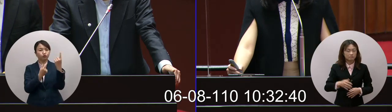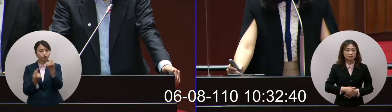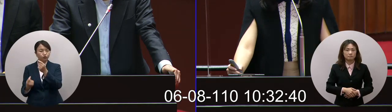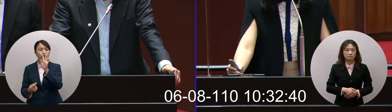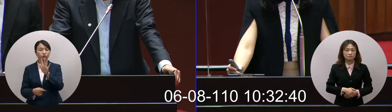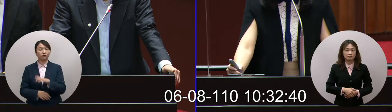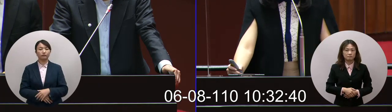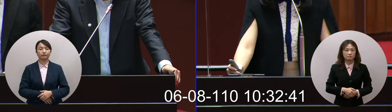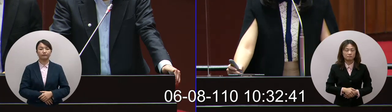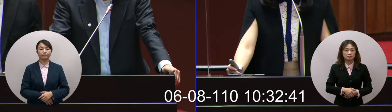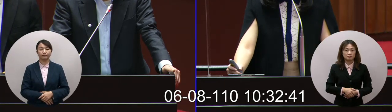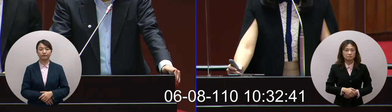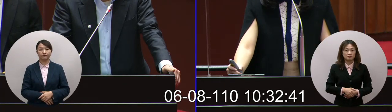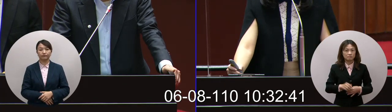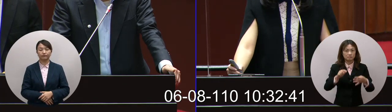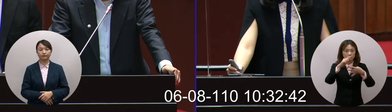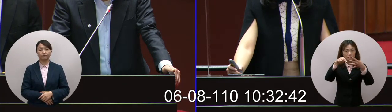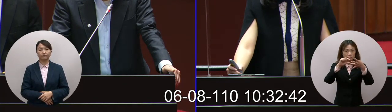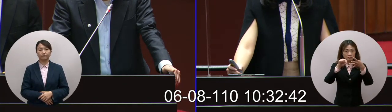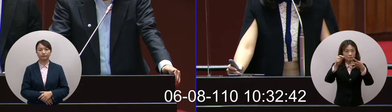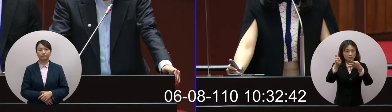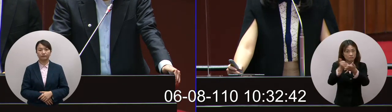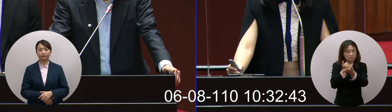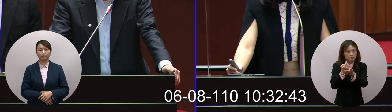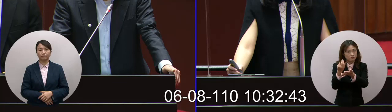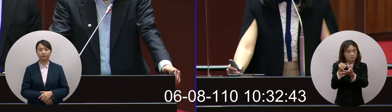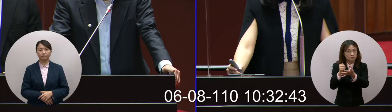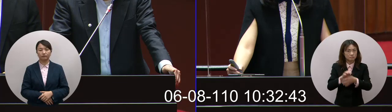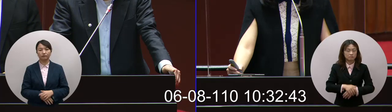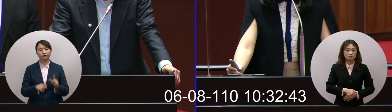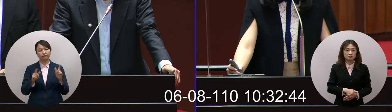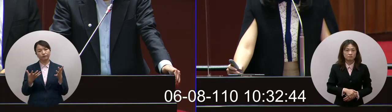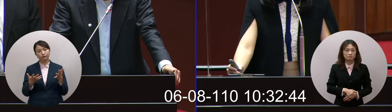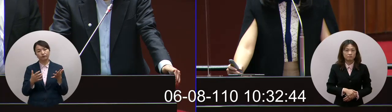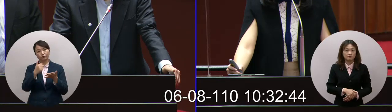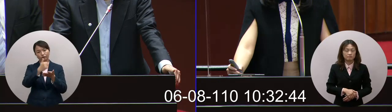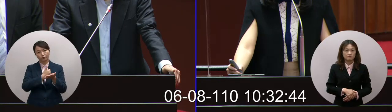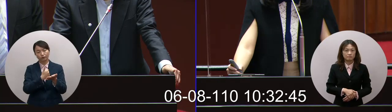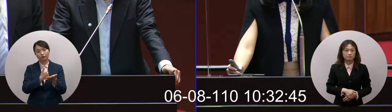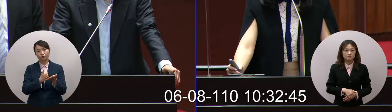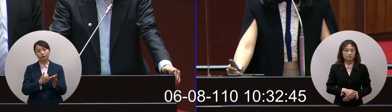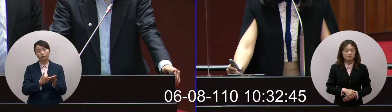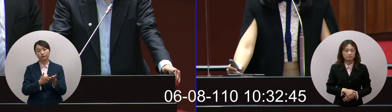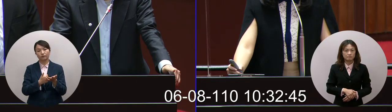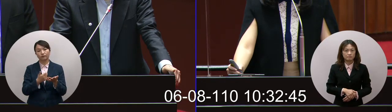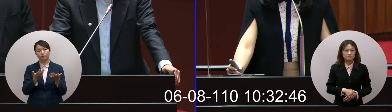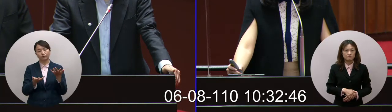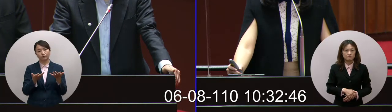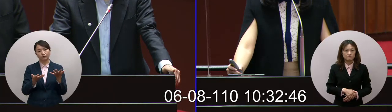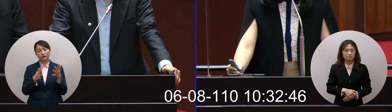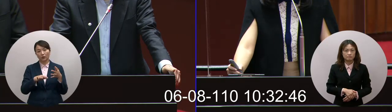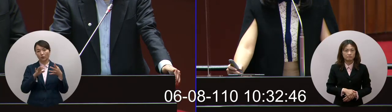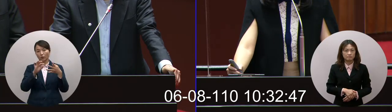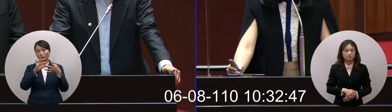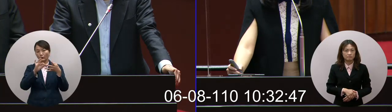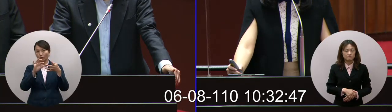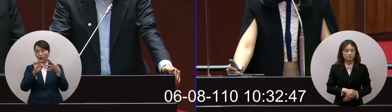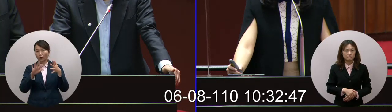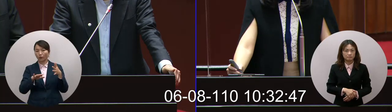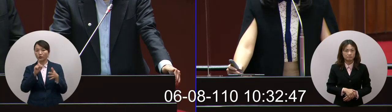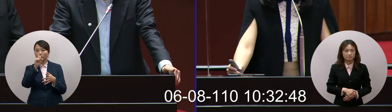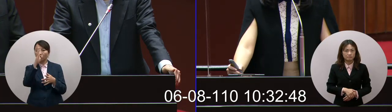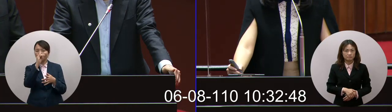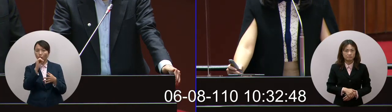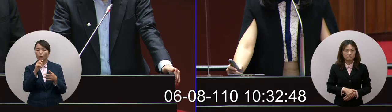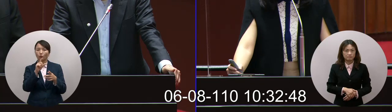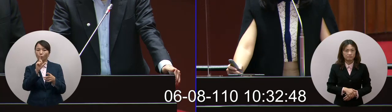比较稳定是说我们 Q3 会进来多少莫德纳？ 它大概在这一季会有哈几十万